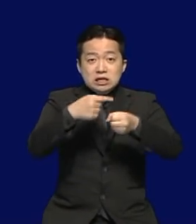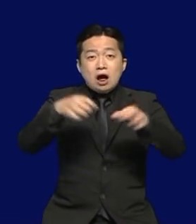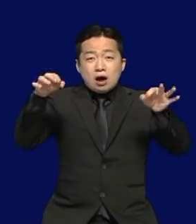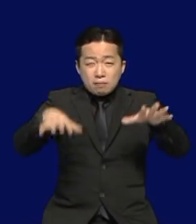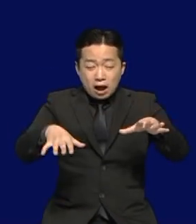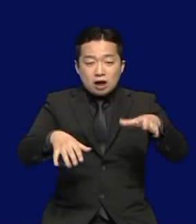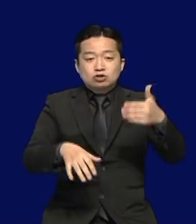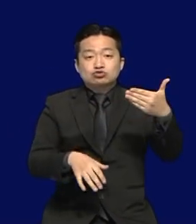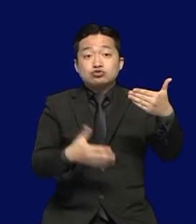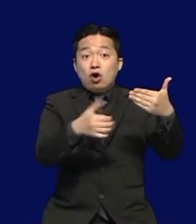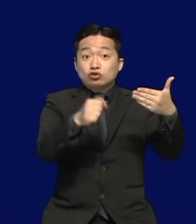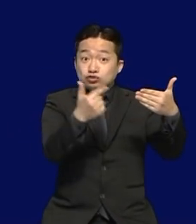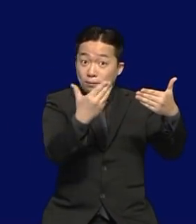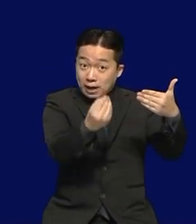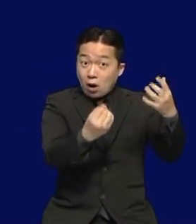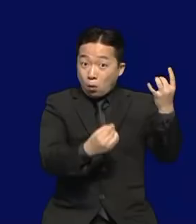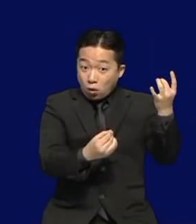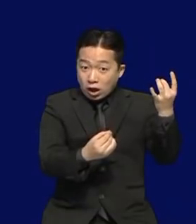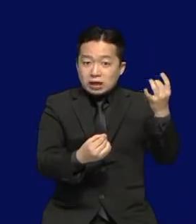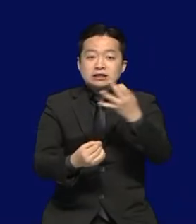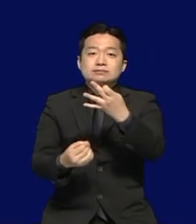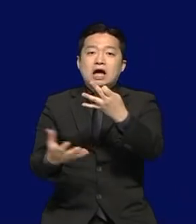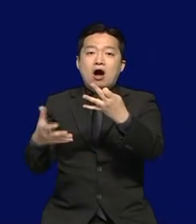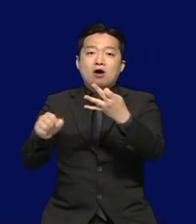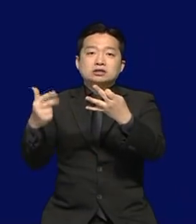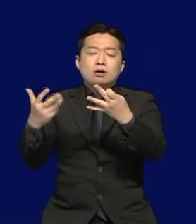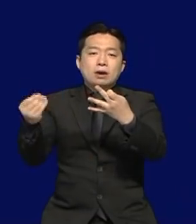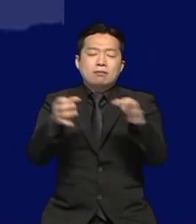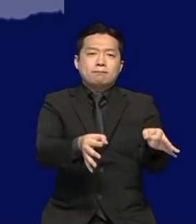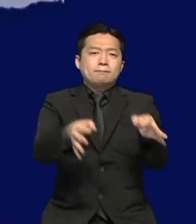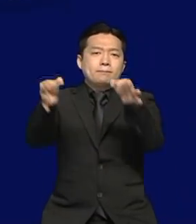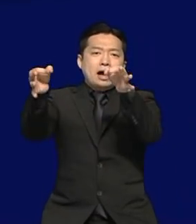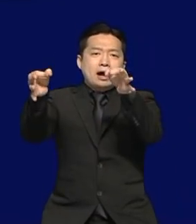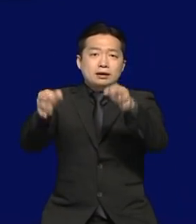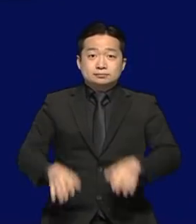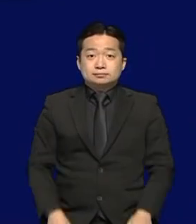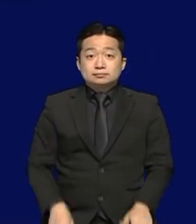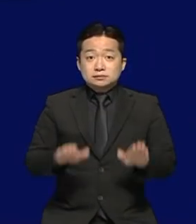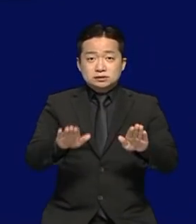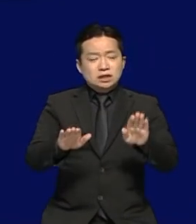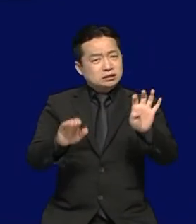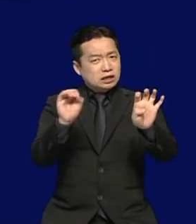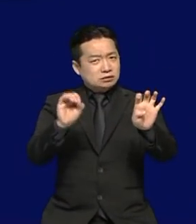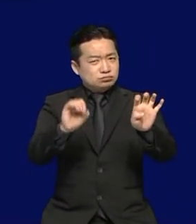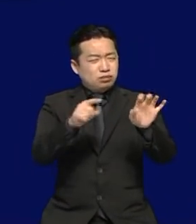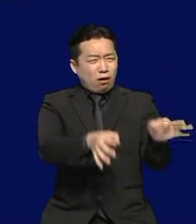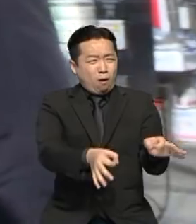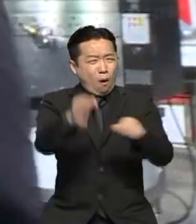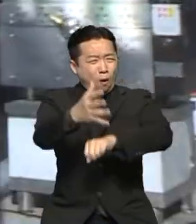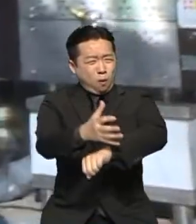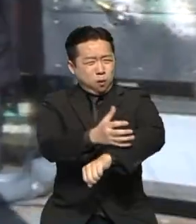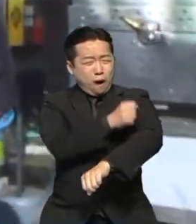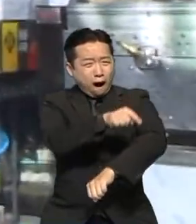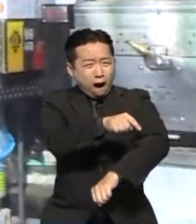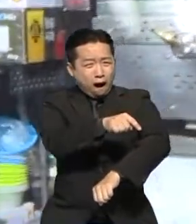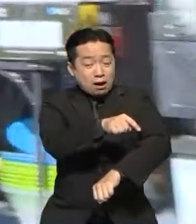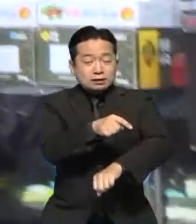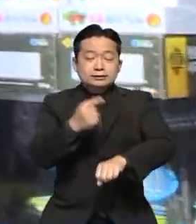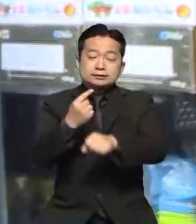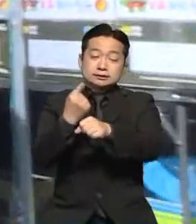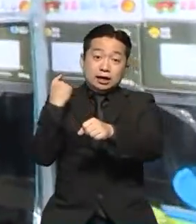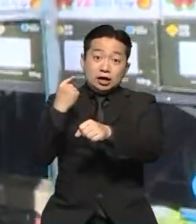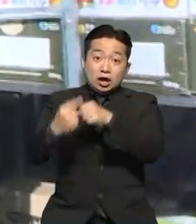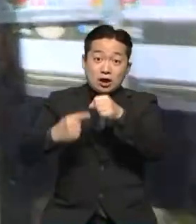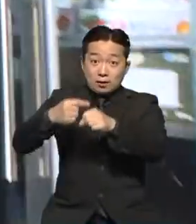9억 6천만 원에서 14억 7천만 원으로 뛰는 등 전체적으로 40% 폭등했습니다. 그런데 지난